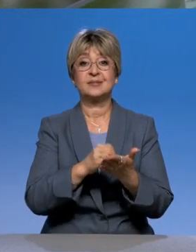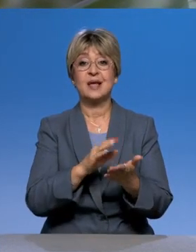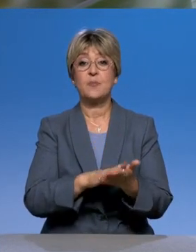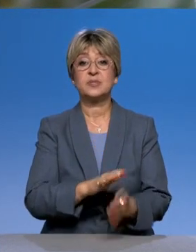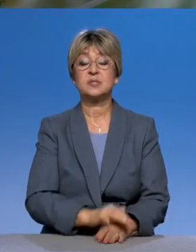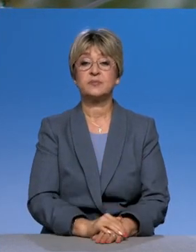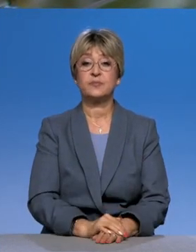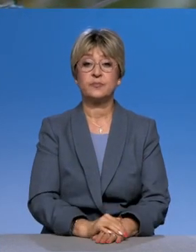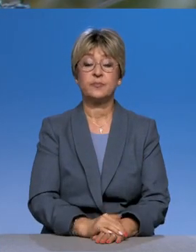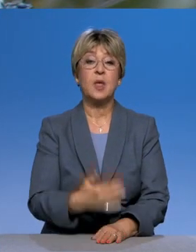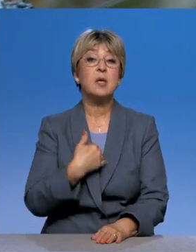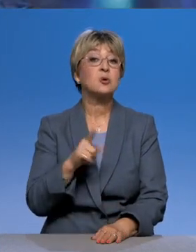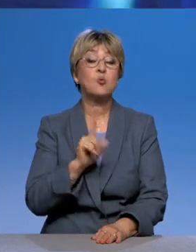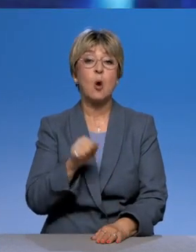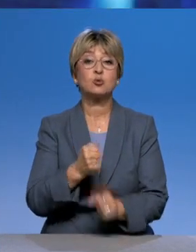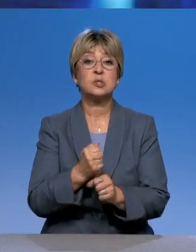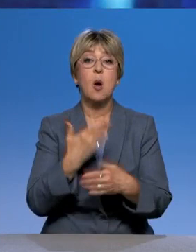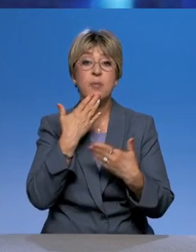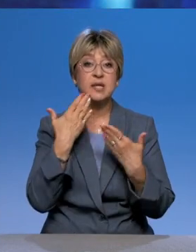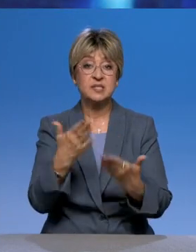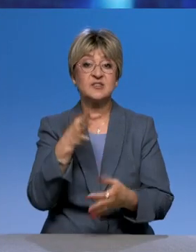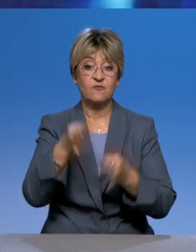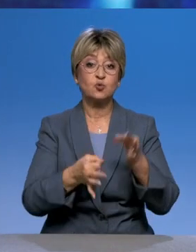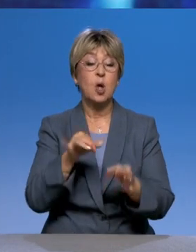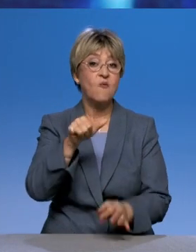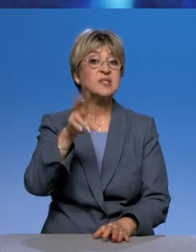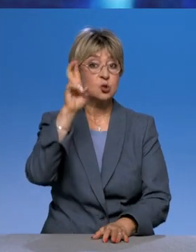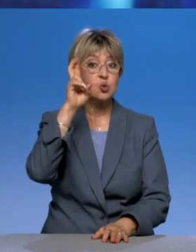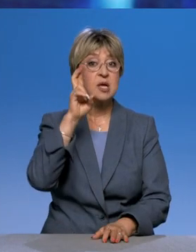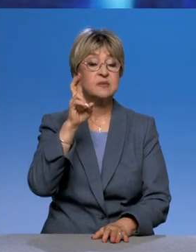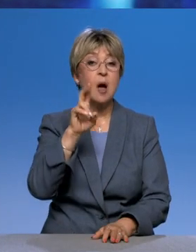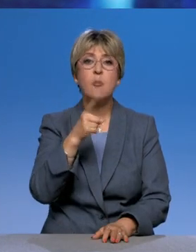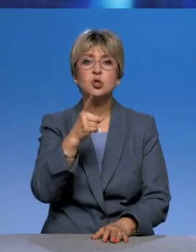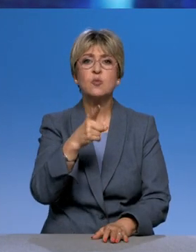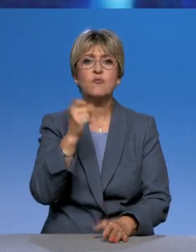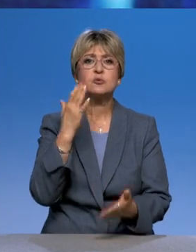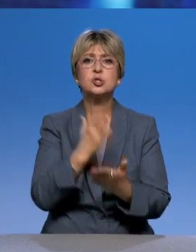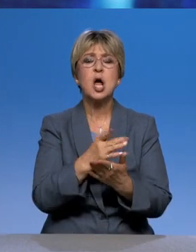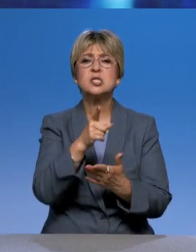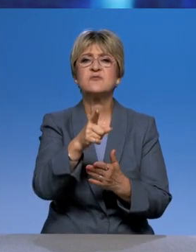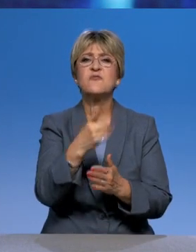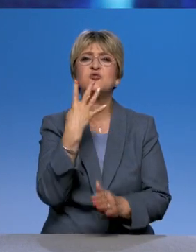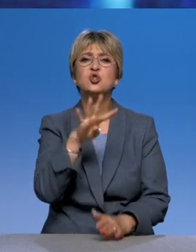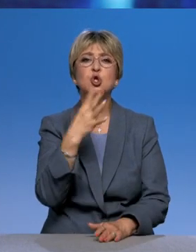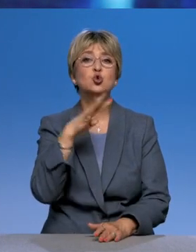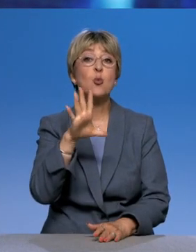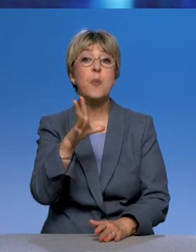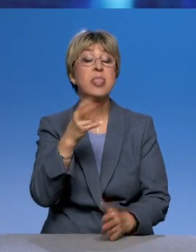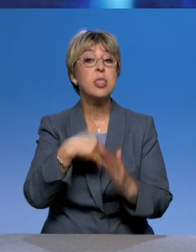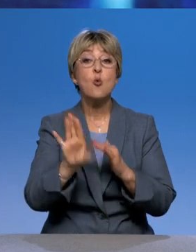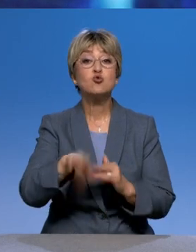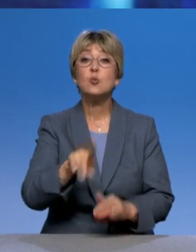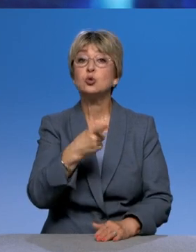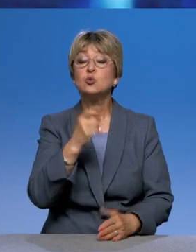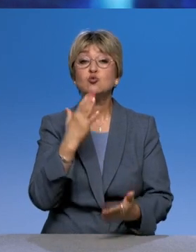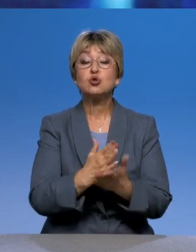Татьяна, обратиться в суд или еще куда-то. У вас государственная организация? Почему сразу не ушли вы там в 16:45? Почему вы остались? Почему сразу не ушли